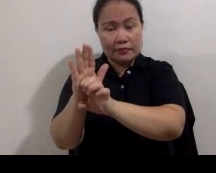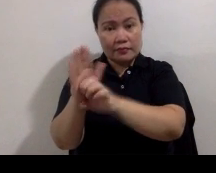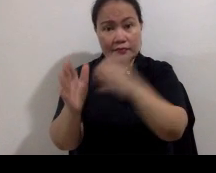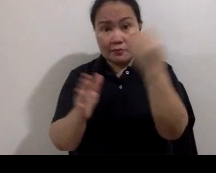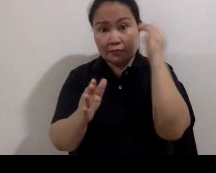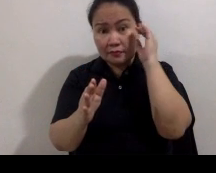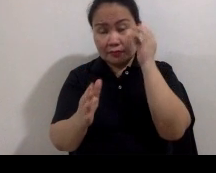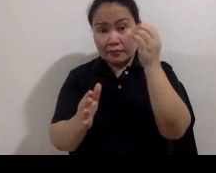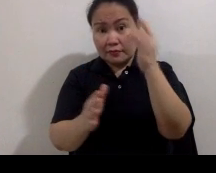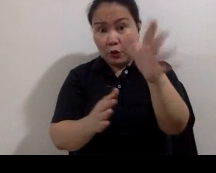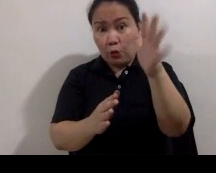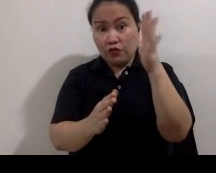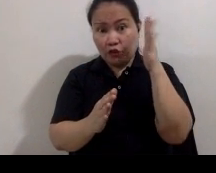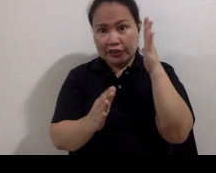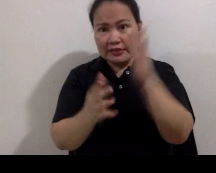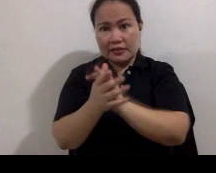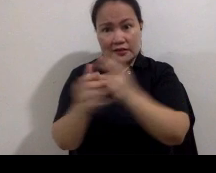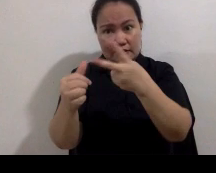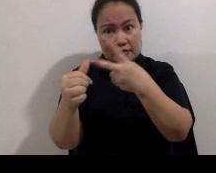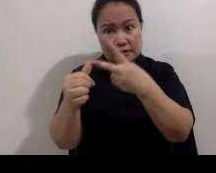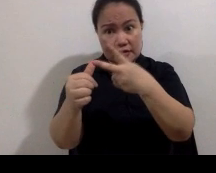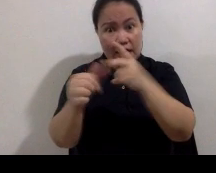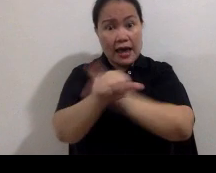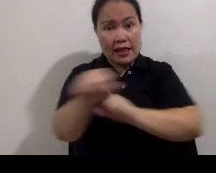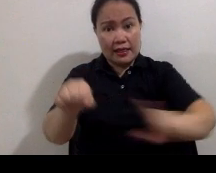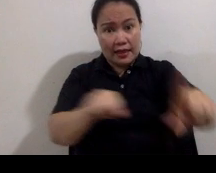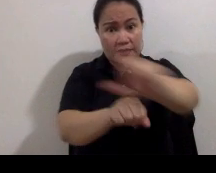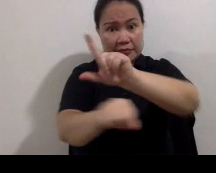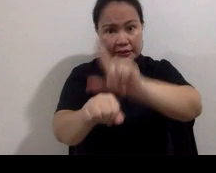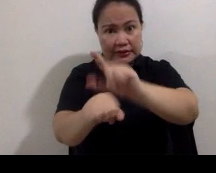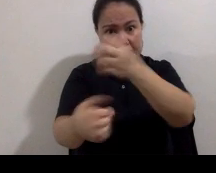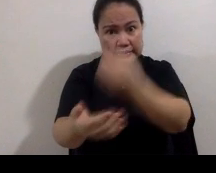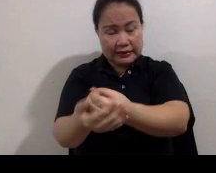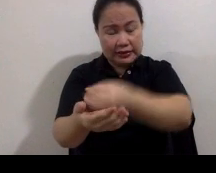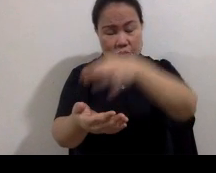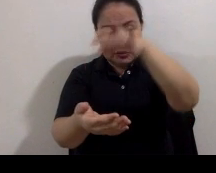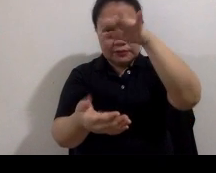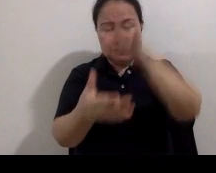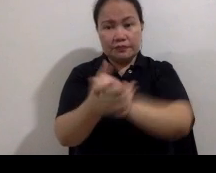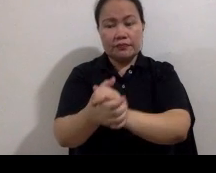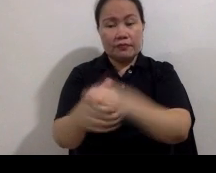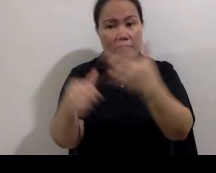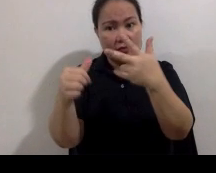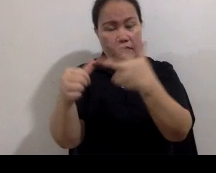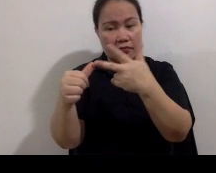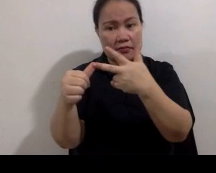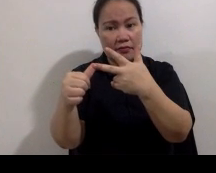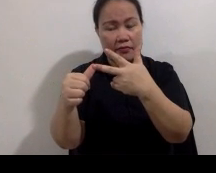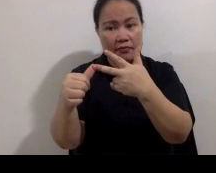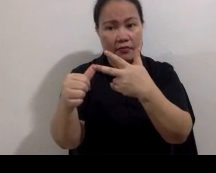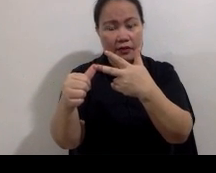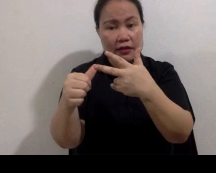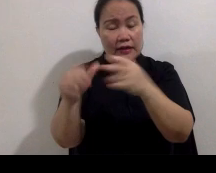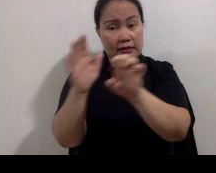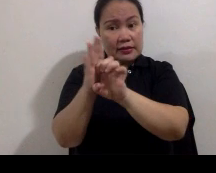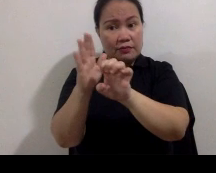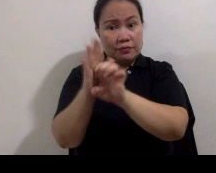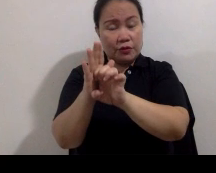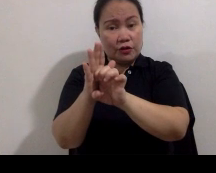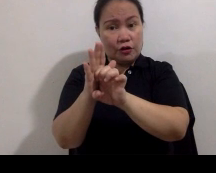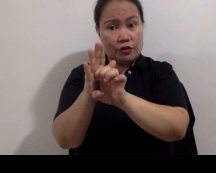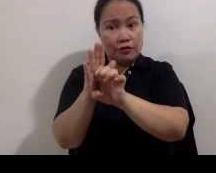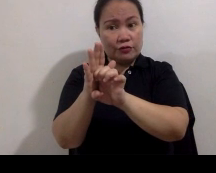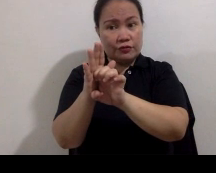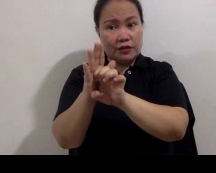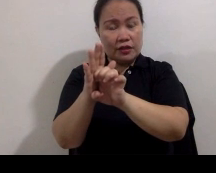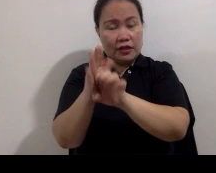isang yamang gubat. Ang pangalawa naman ay halimbawa ng isang yamang lupa. At ang pangatlo ay